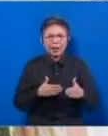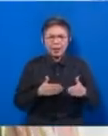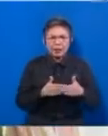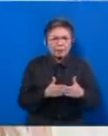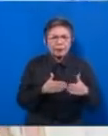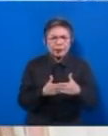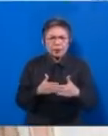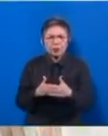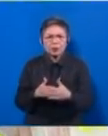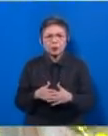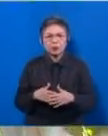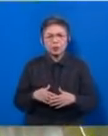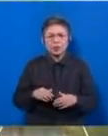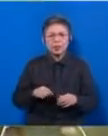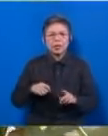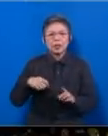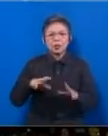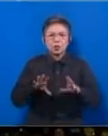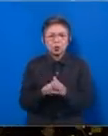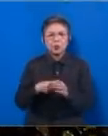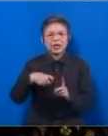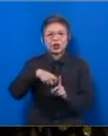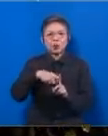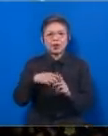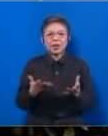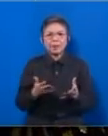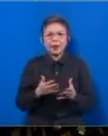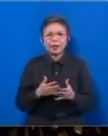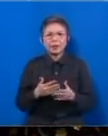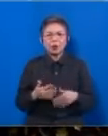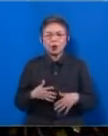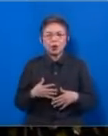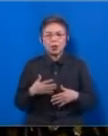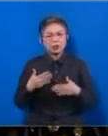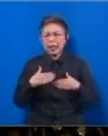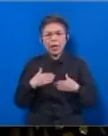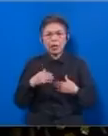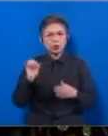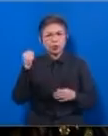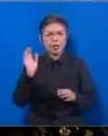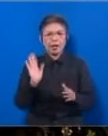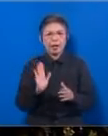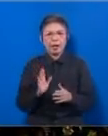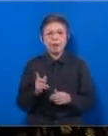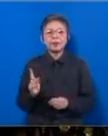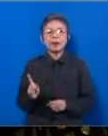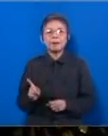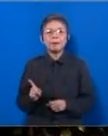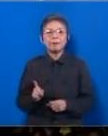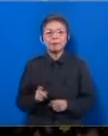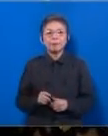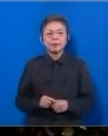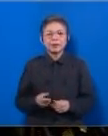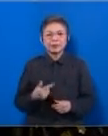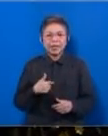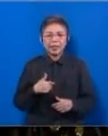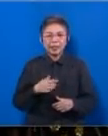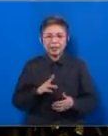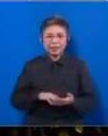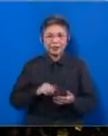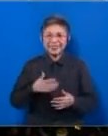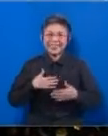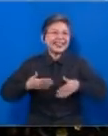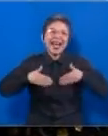pelaku ketoprak ini? Bagi saya nggak ada kesulitan mas, karena bagi saya itu karena yang terutama itu